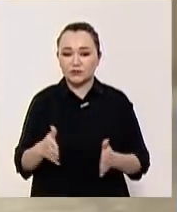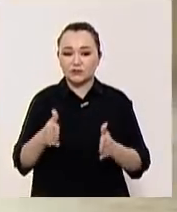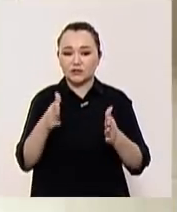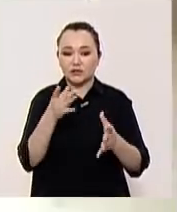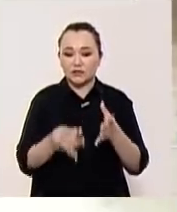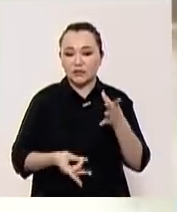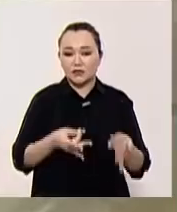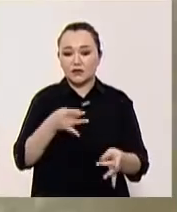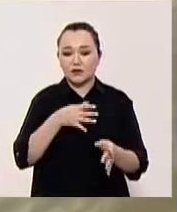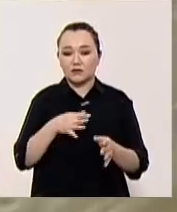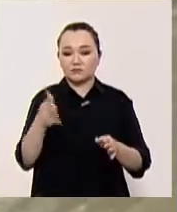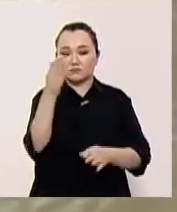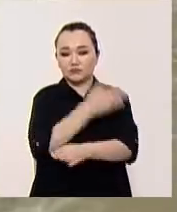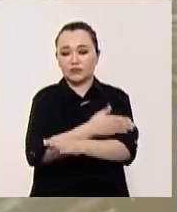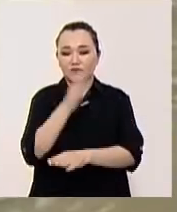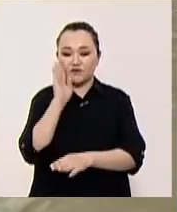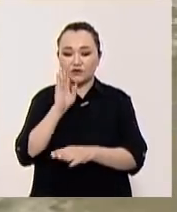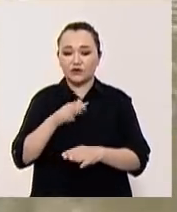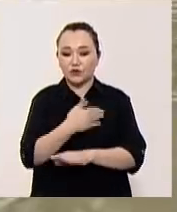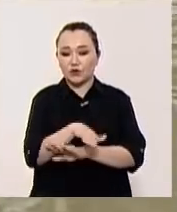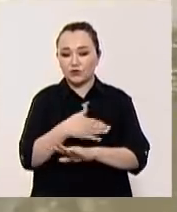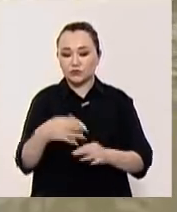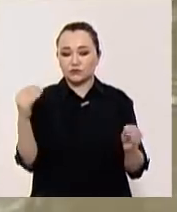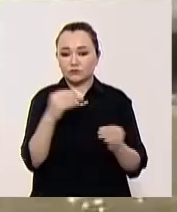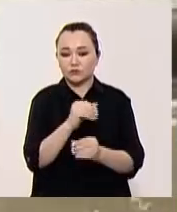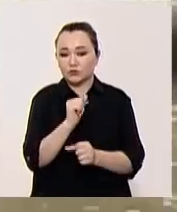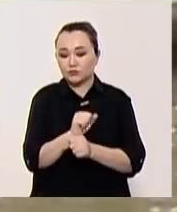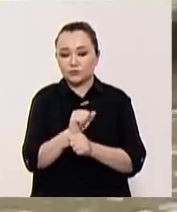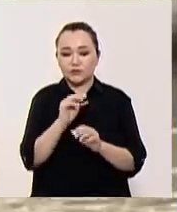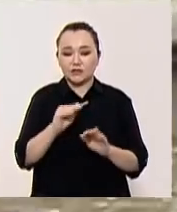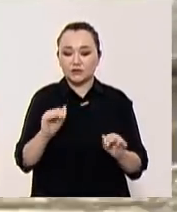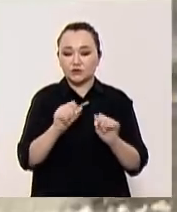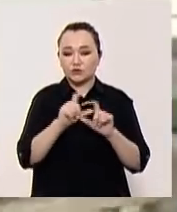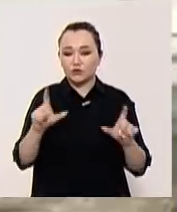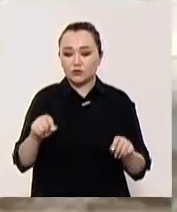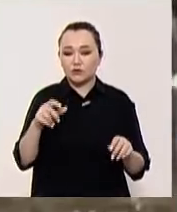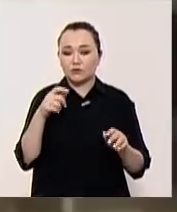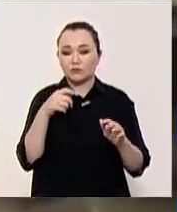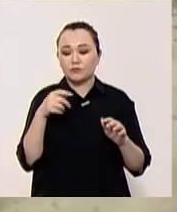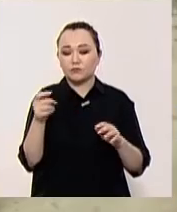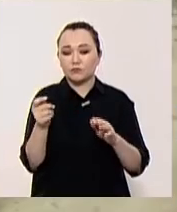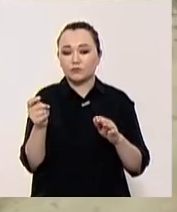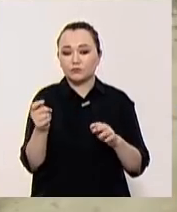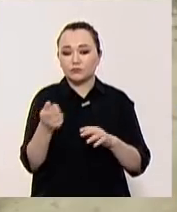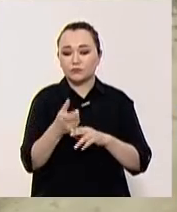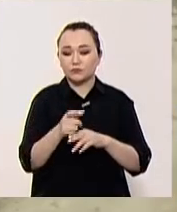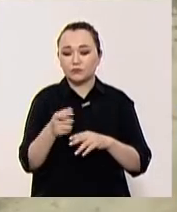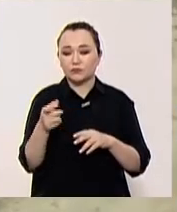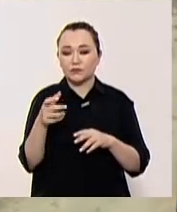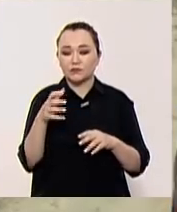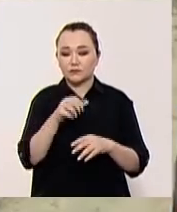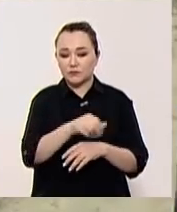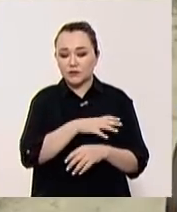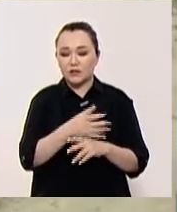бастаған. Яғни тобықтан асатын шалшық су көшедегі қозғалысты тоқтатып, балалар сабақтан алуға мәжбүр болады екен. С утра звонимат